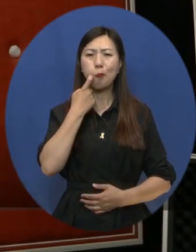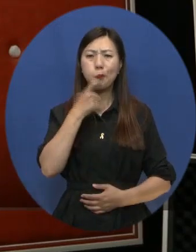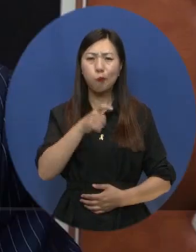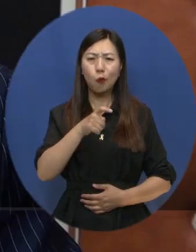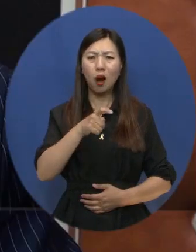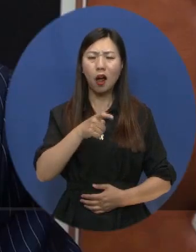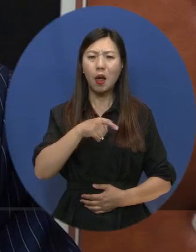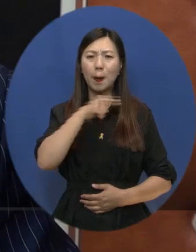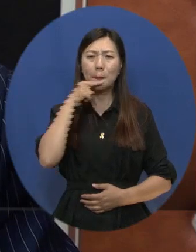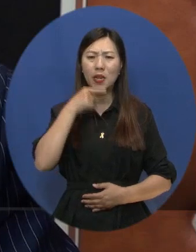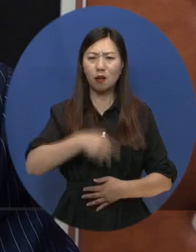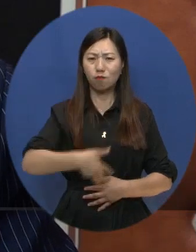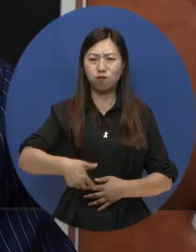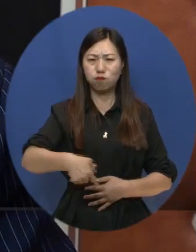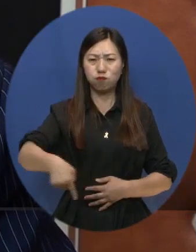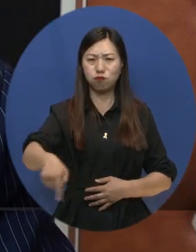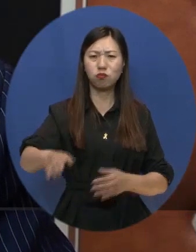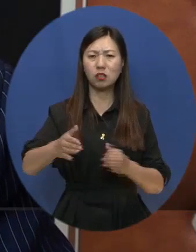때문에